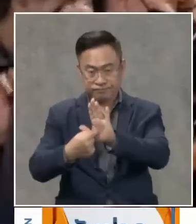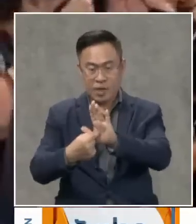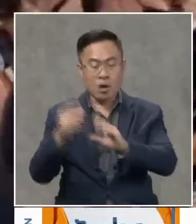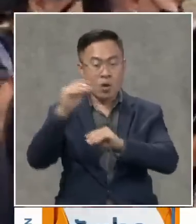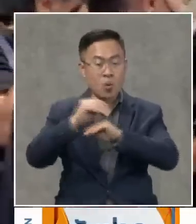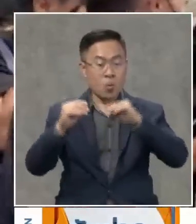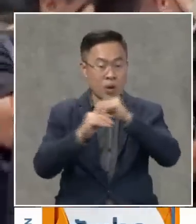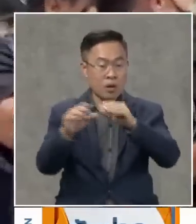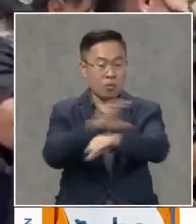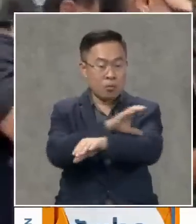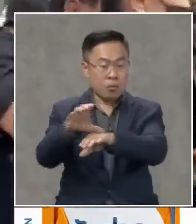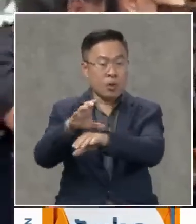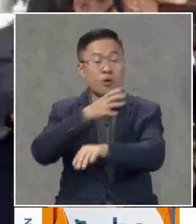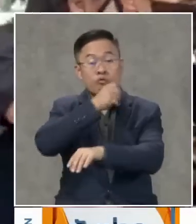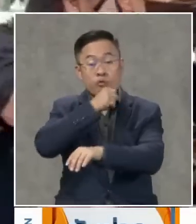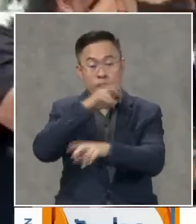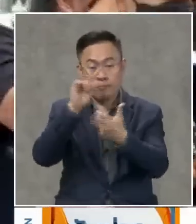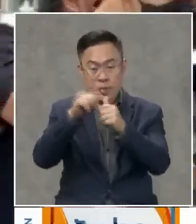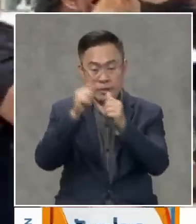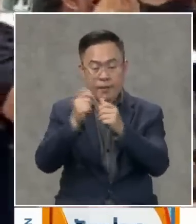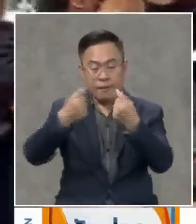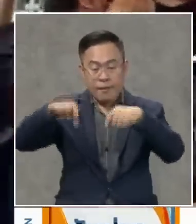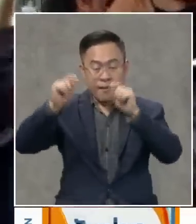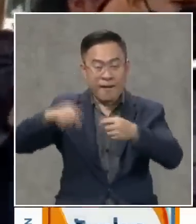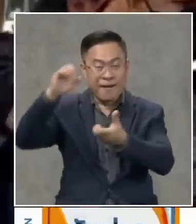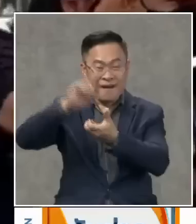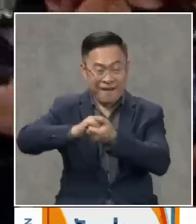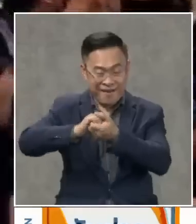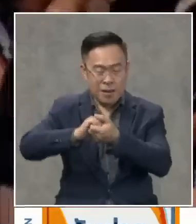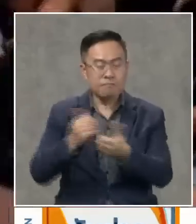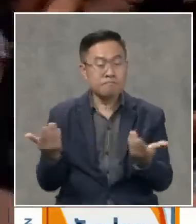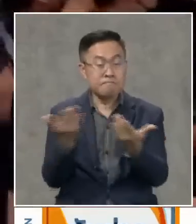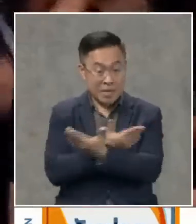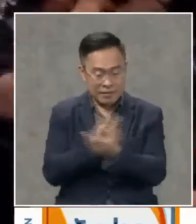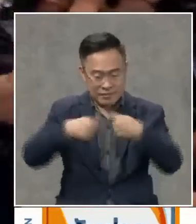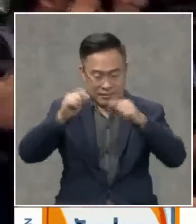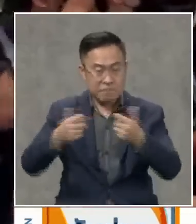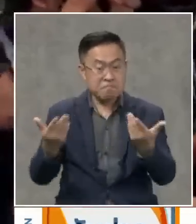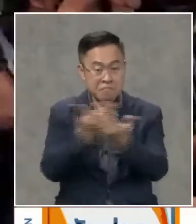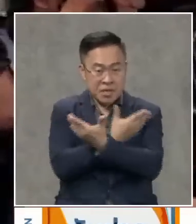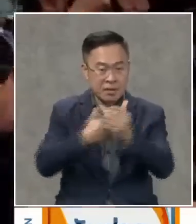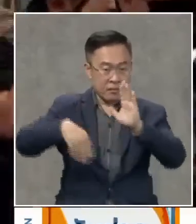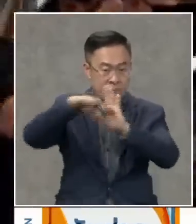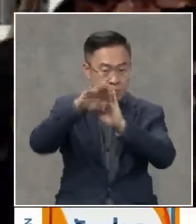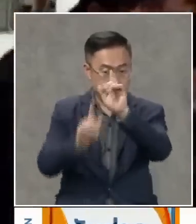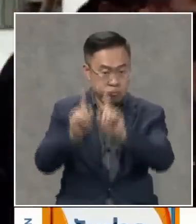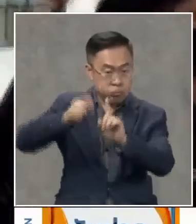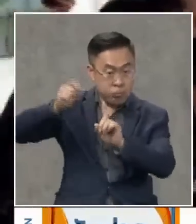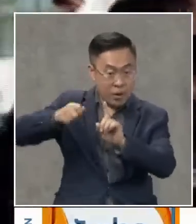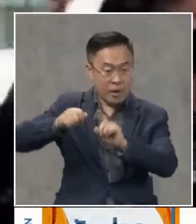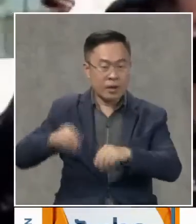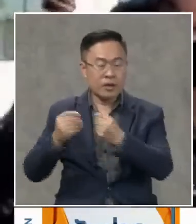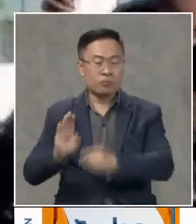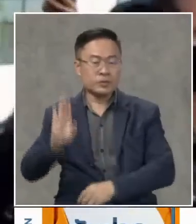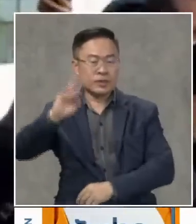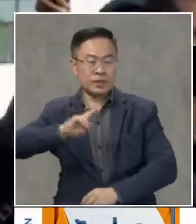งการรถไฟฟ้าสายสีส้มว่ามันมีการล็อกสเปคเปลี่ยนเกณฑ์ข้อมูลนะคะ ปลี่ยนเกณฑ์การประมูลเอื้อให้บริษัทเอกช